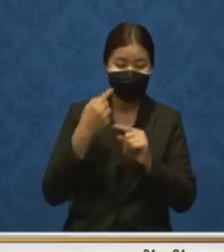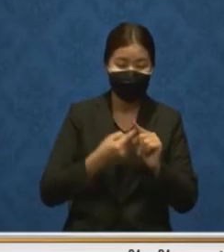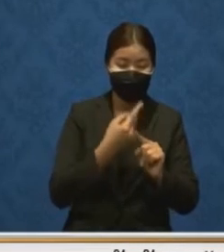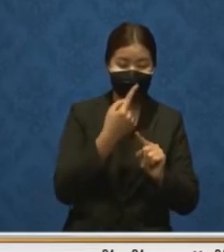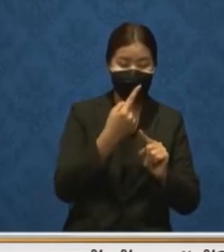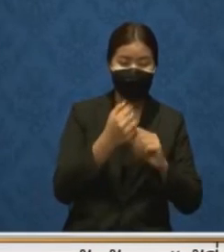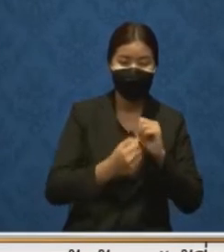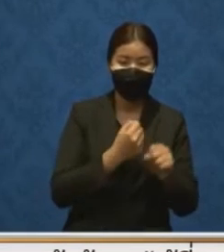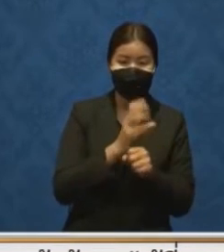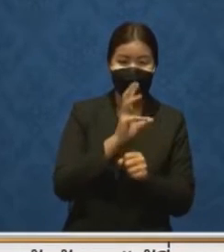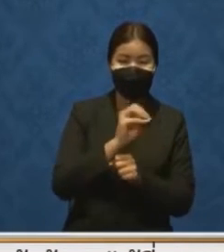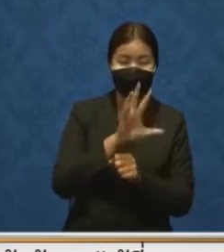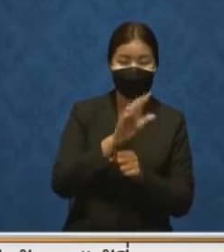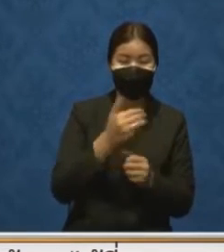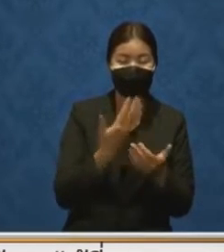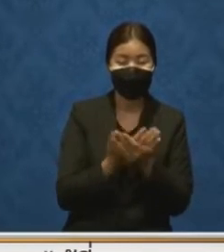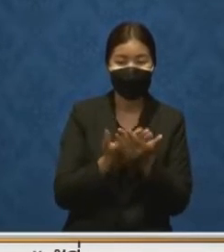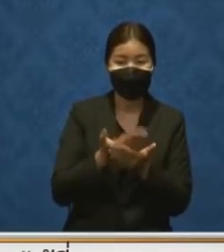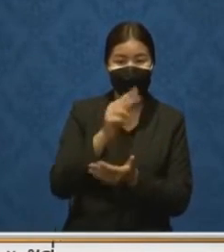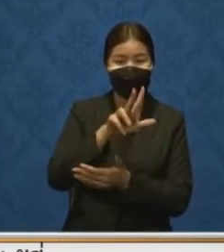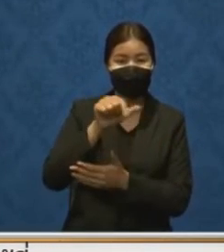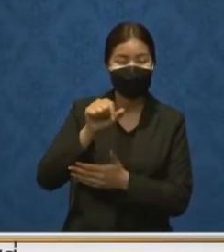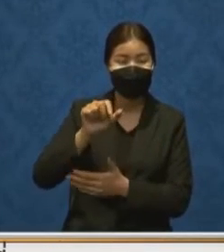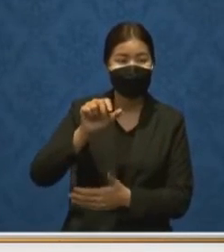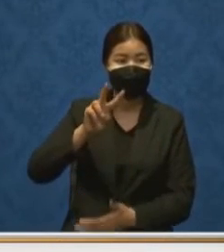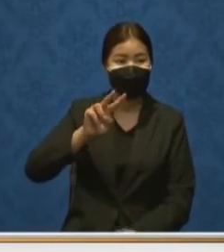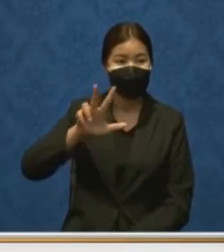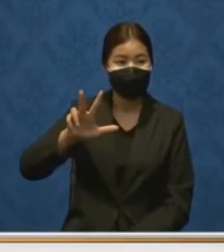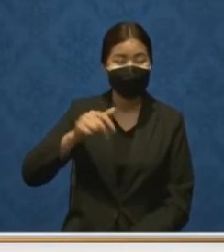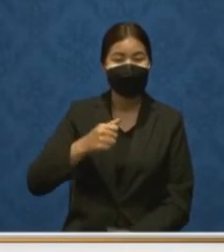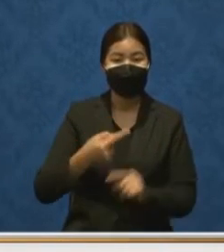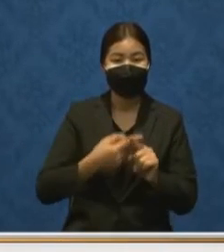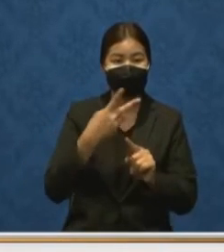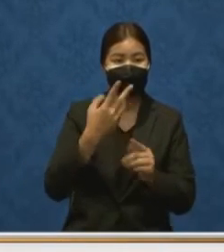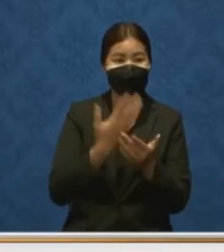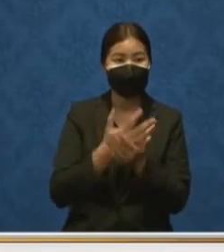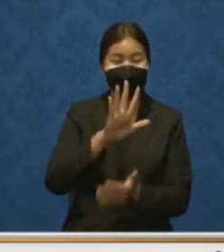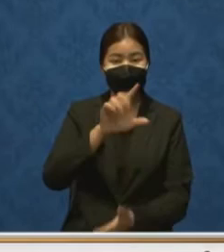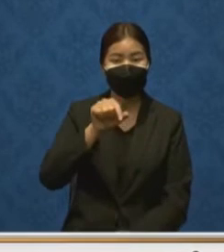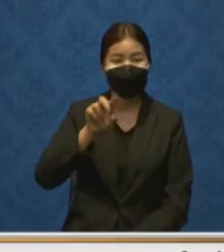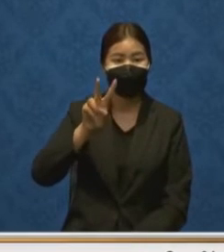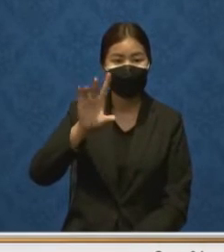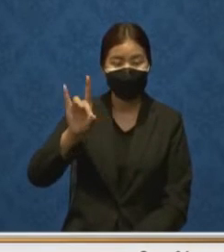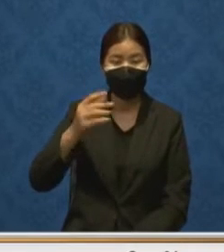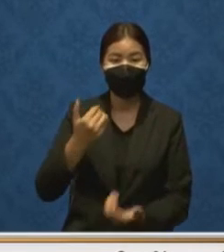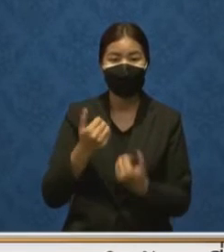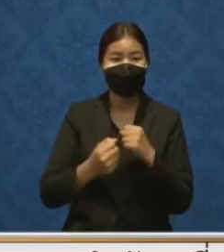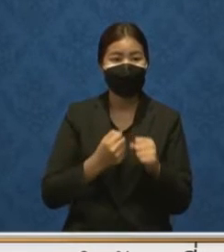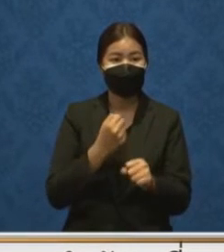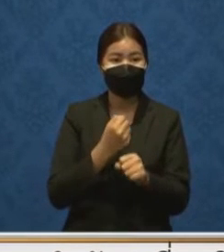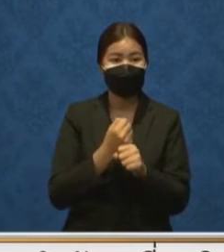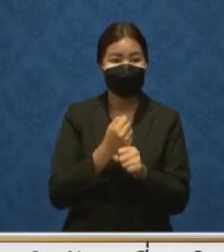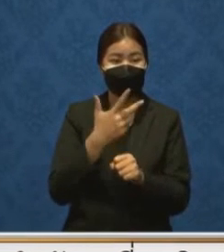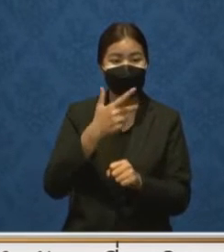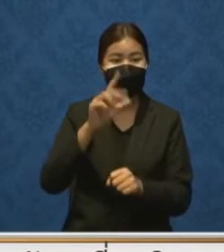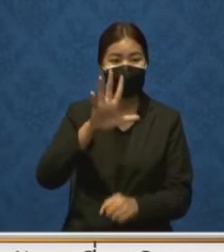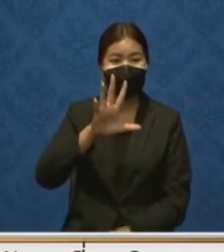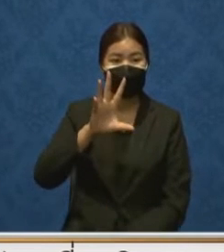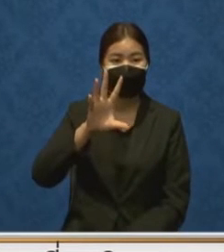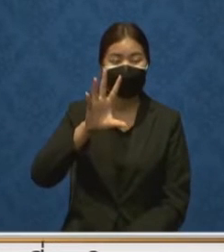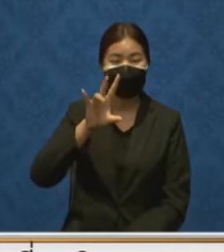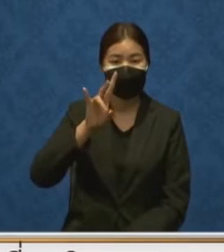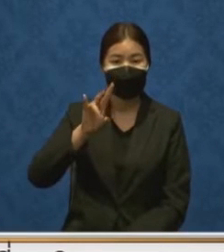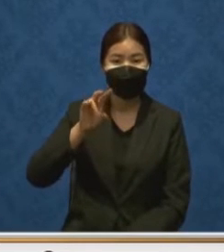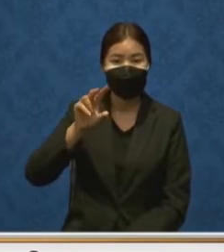เราเฟอร์23 กุพาเฟอร์ 5.28 มามีนา 5.73 เมศ 4.